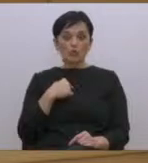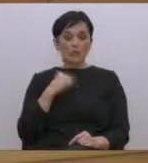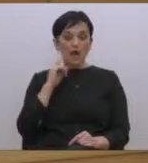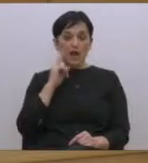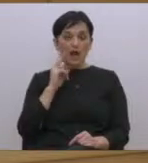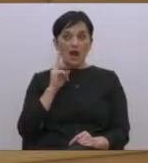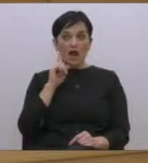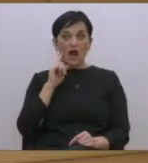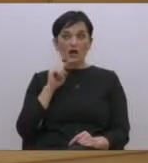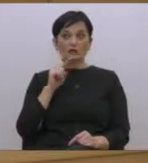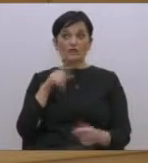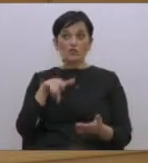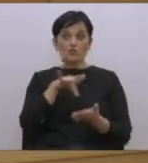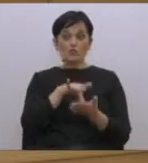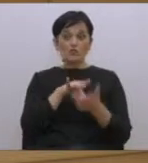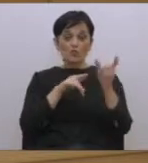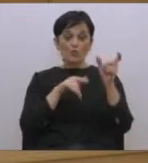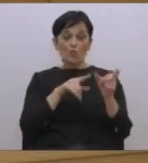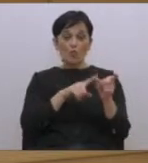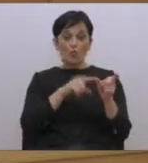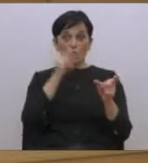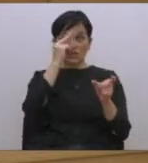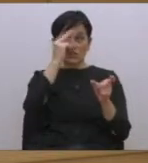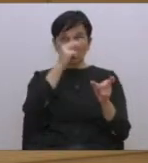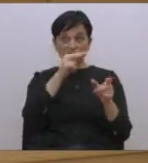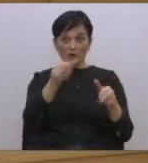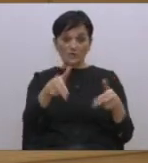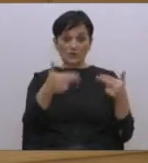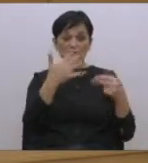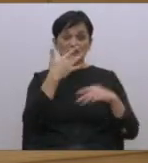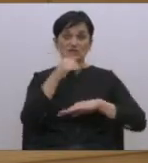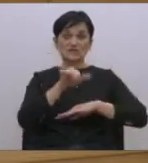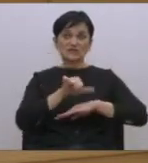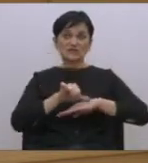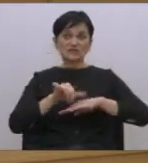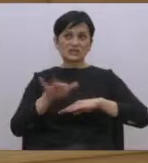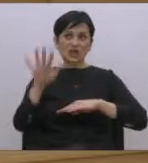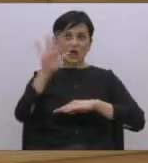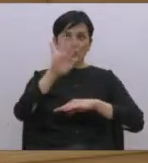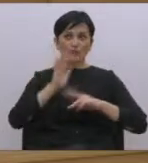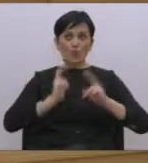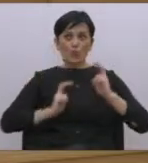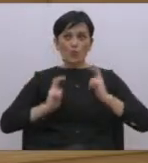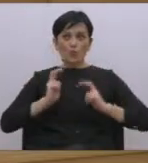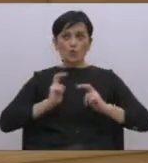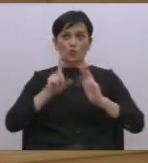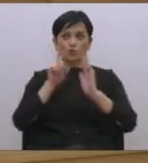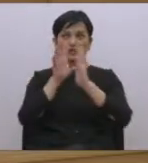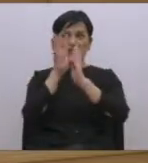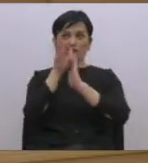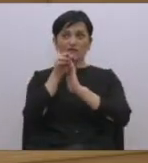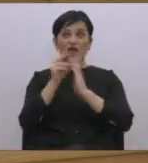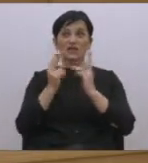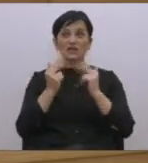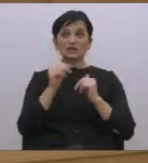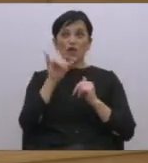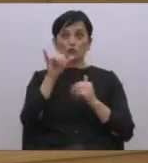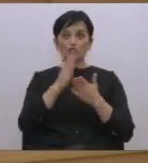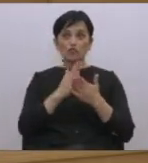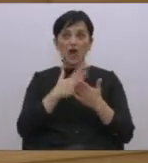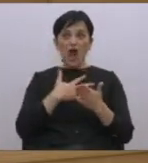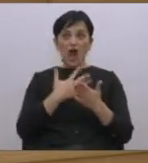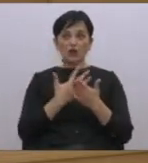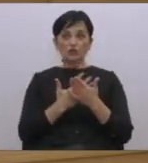ანუ მოქალაქე, რომელიც სწავლობს დისტანციურად საზღვარგარეთ უნივერსიტეტებში და აქვს აქტიური